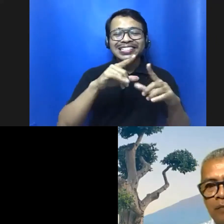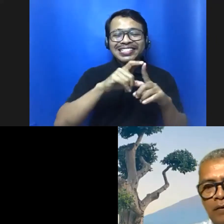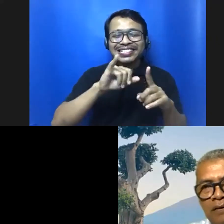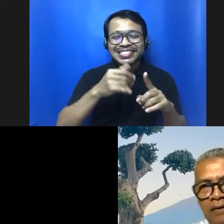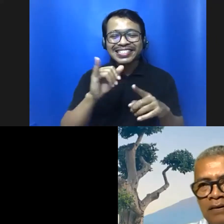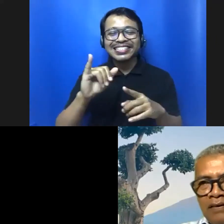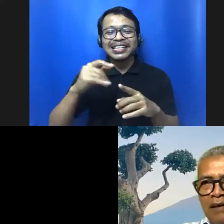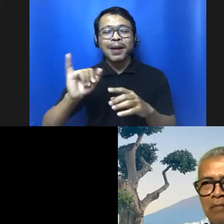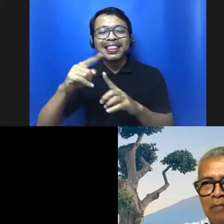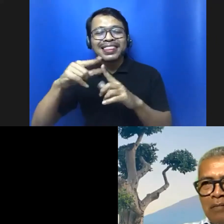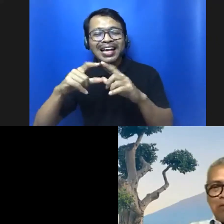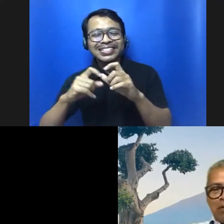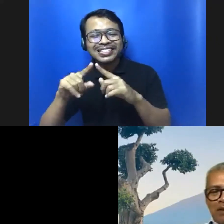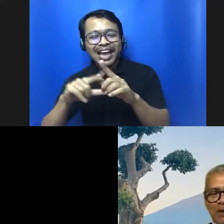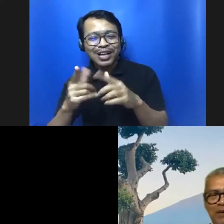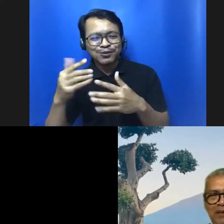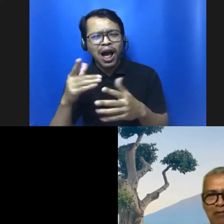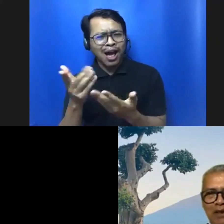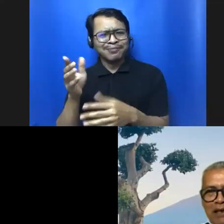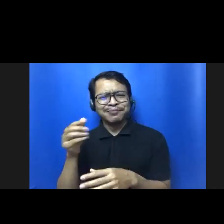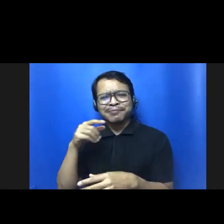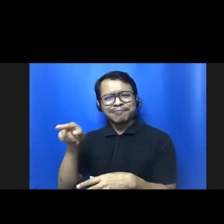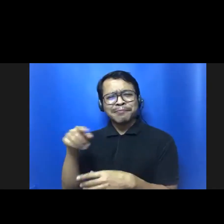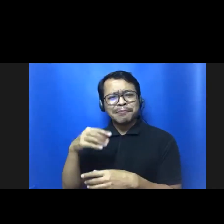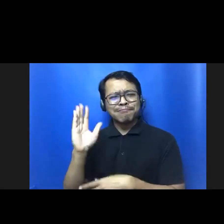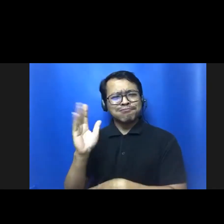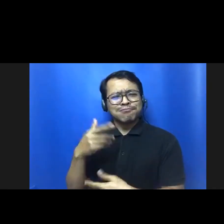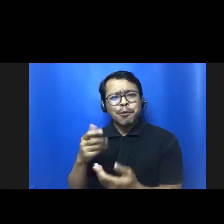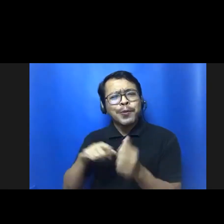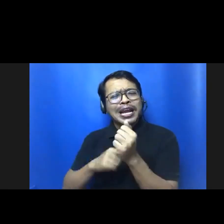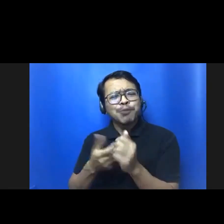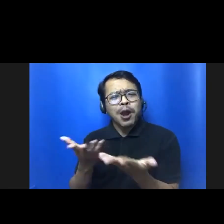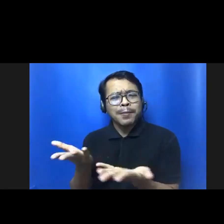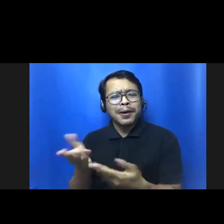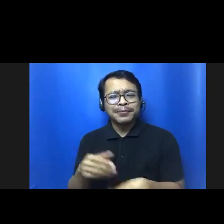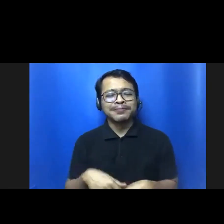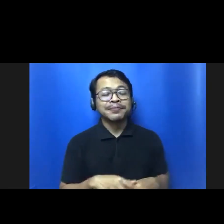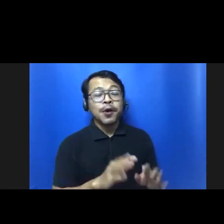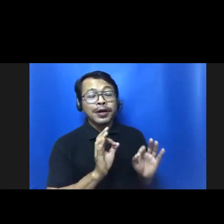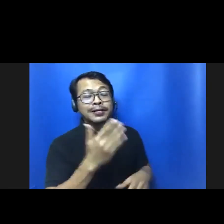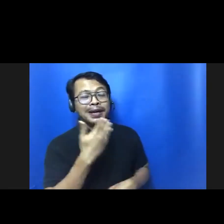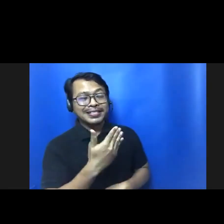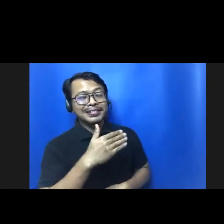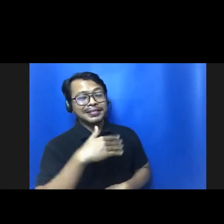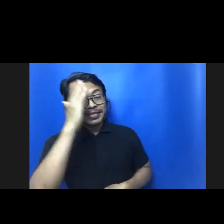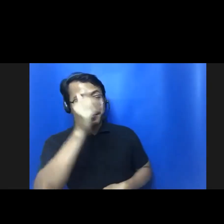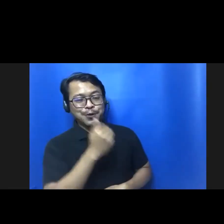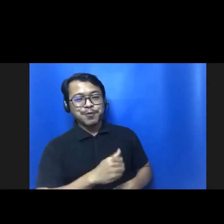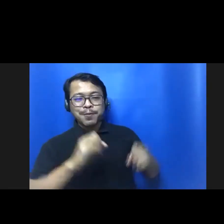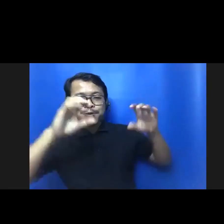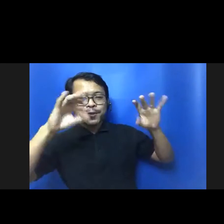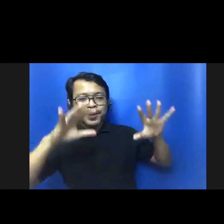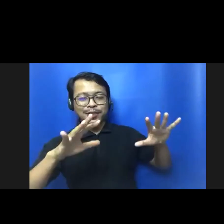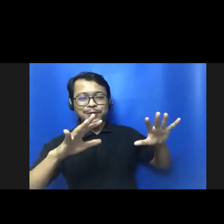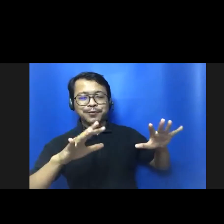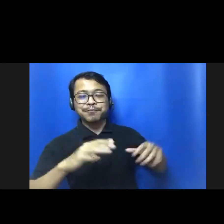Samto. Terima kasih Mas Bayu. Assalamualaikum warahmatullahi wabarakatuh. Waalaikumsalam warahmatullahi wabarakatuh.